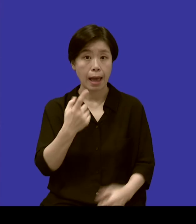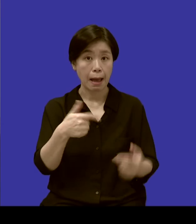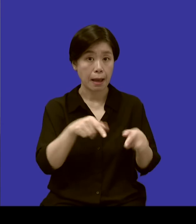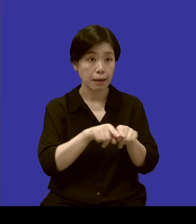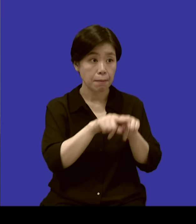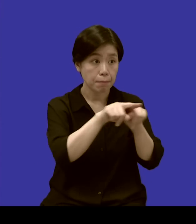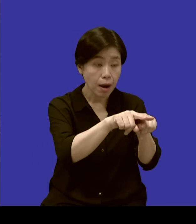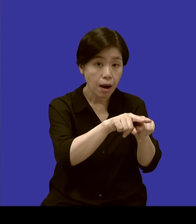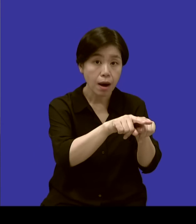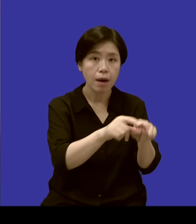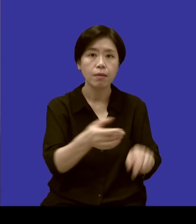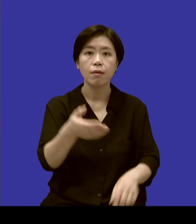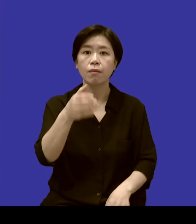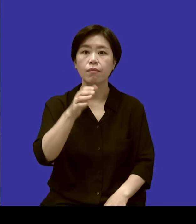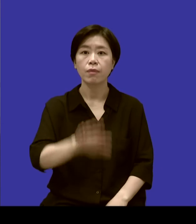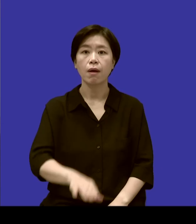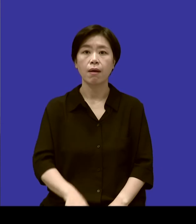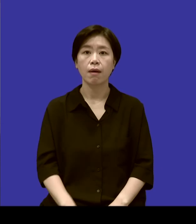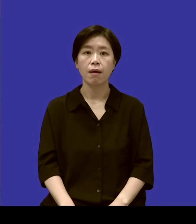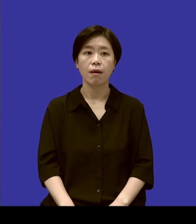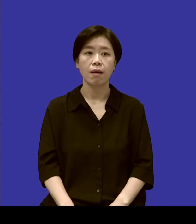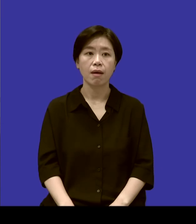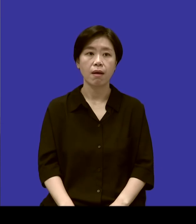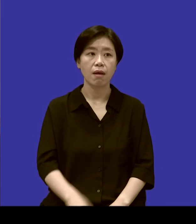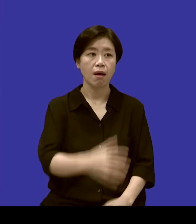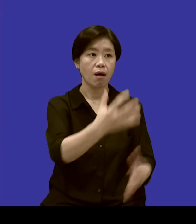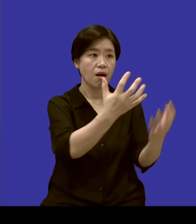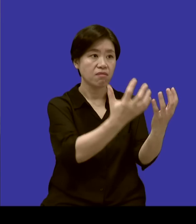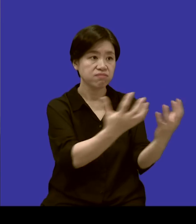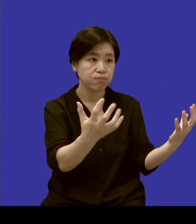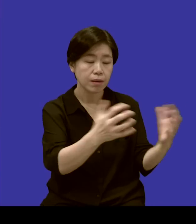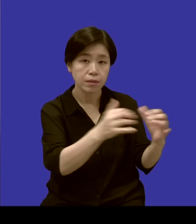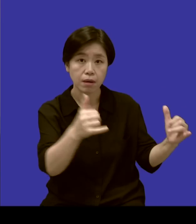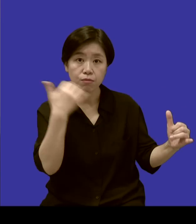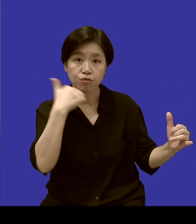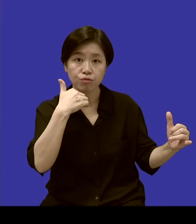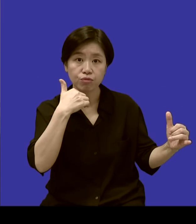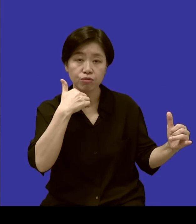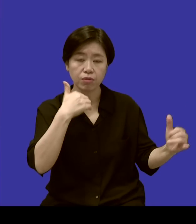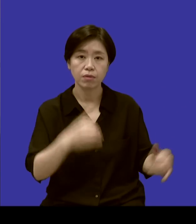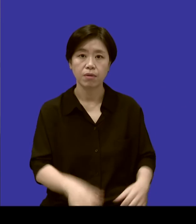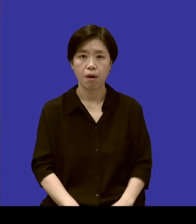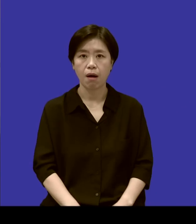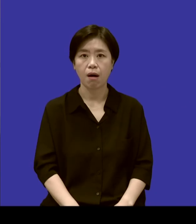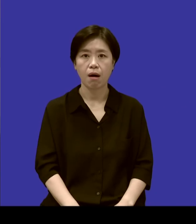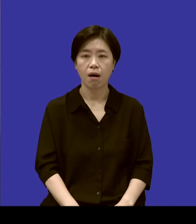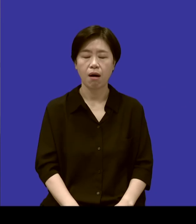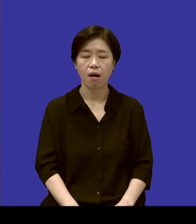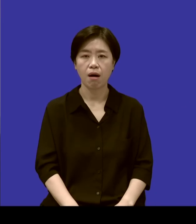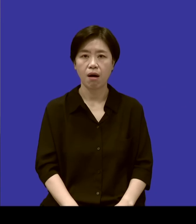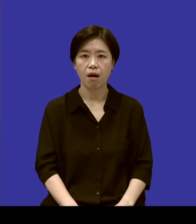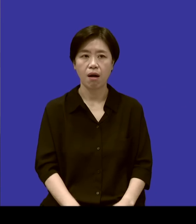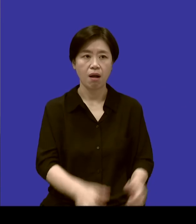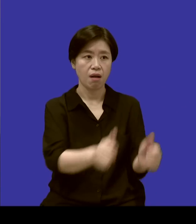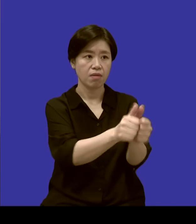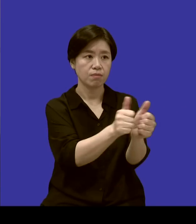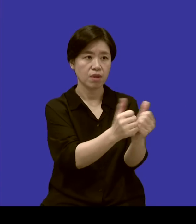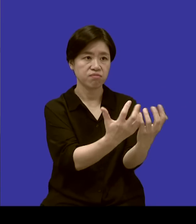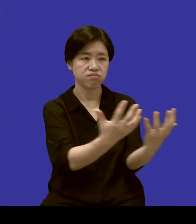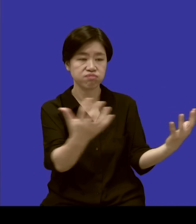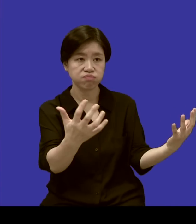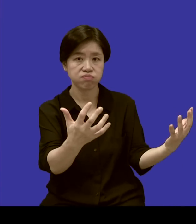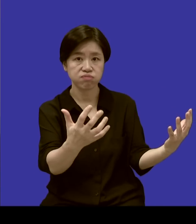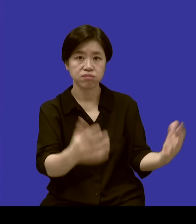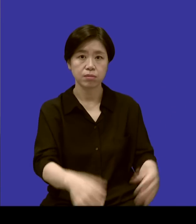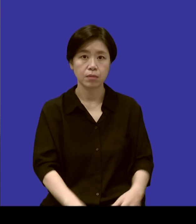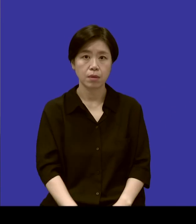갔는데 어머 완전히 머리 빡빡 밀고 막 옷 똑같이 입고 이런 분들이 있는 데서